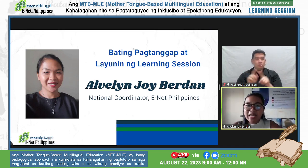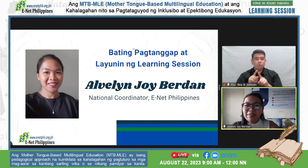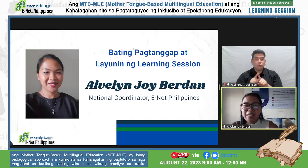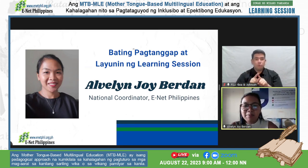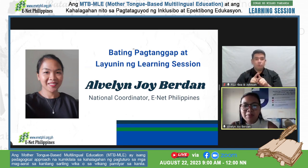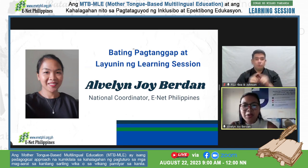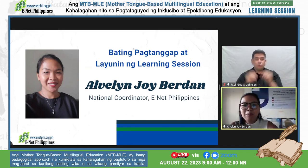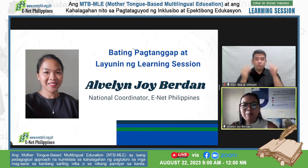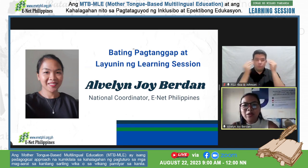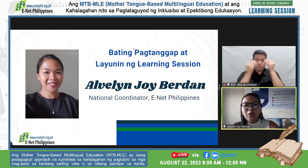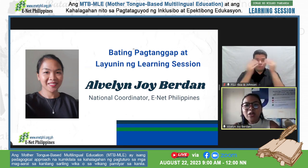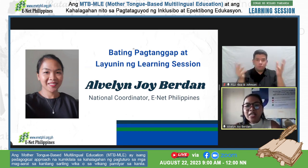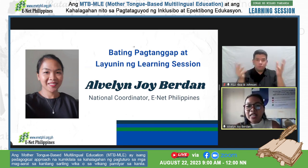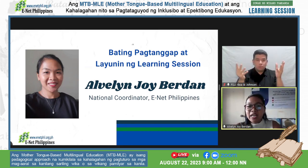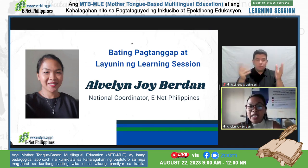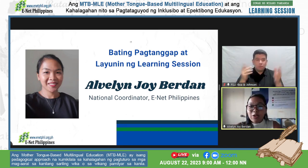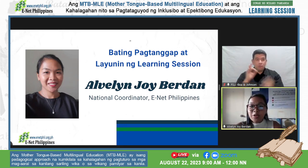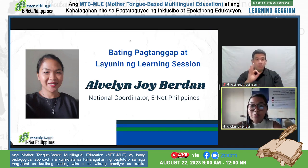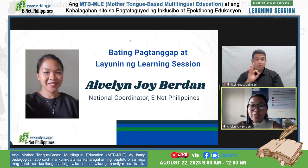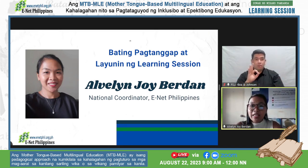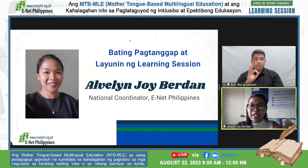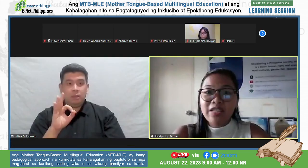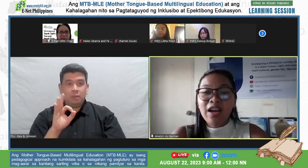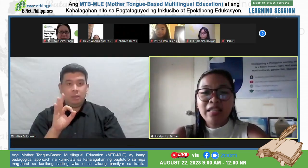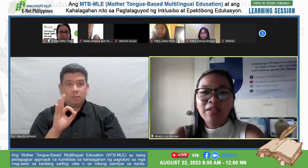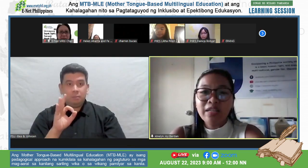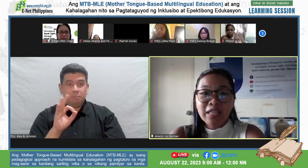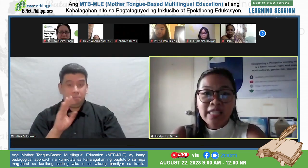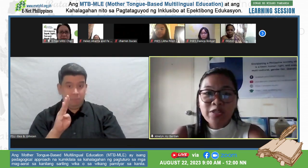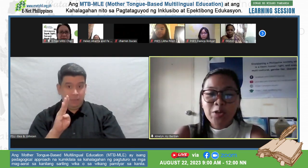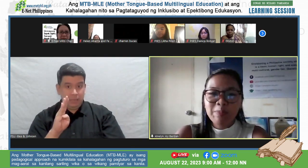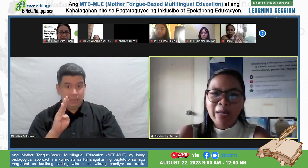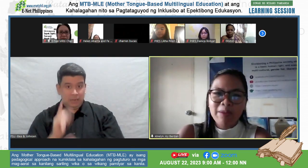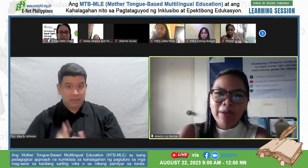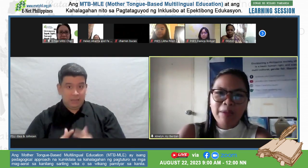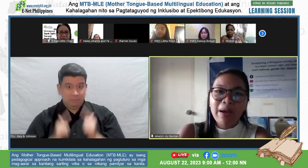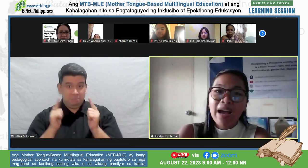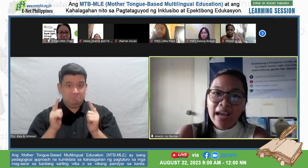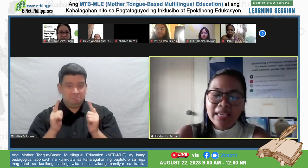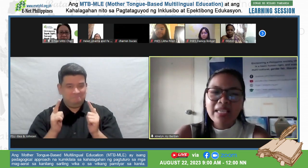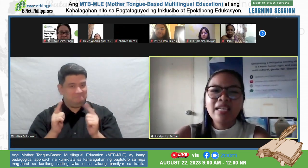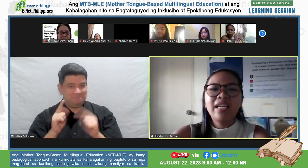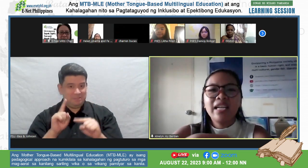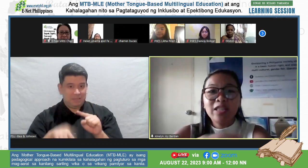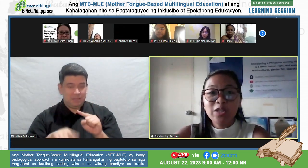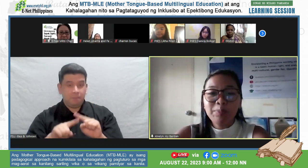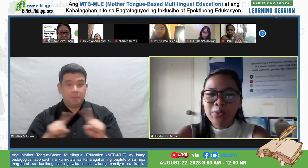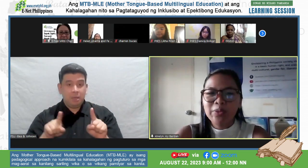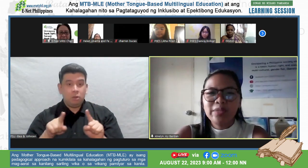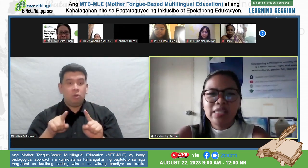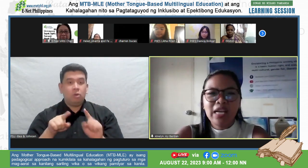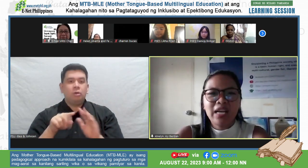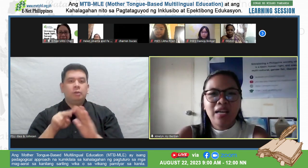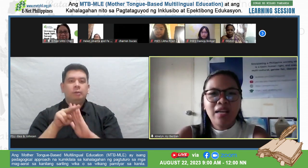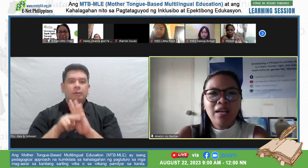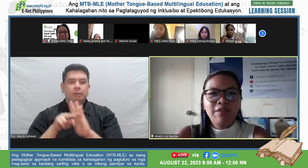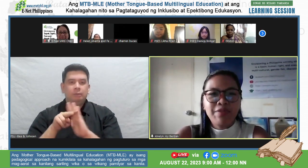tayo maka-livestream ngayon, pero nire-record po natin yung ating learning session para maibahagi later po